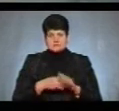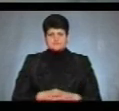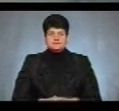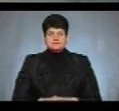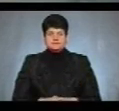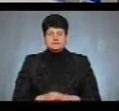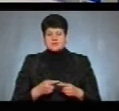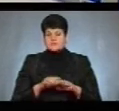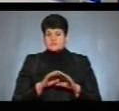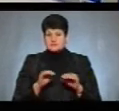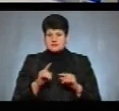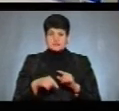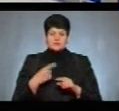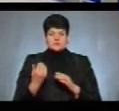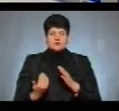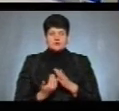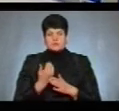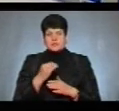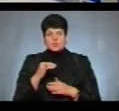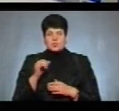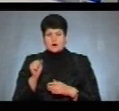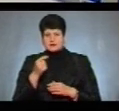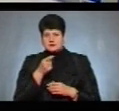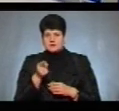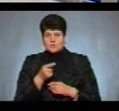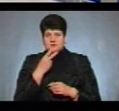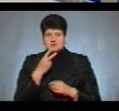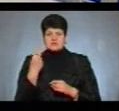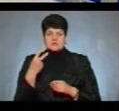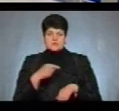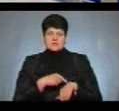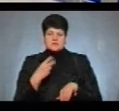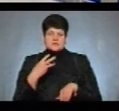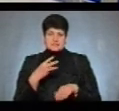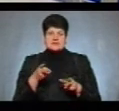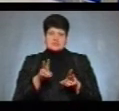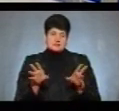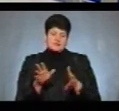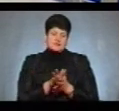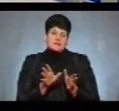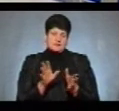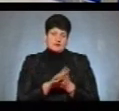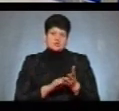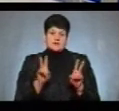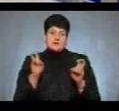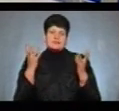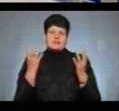І на цьому у мене все. Наступний випуск новин на UA Тернопіль дивіться о 20:30. І залишайтеся з нами далі в ефірі «Тема дня».